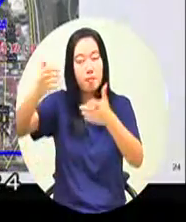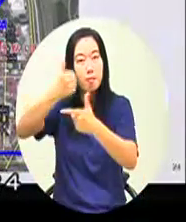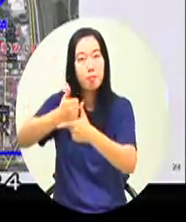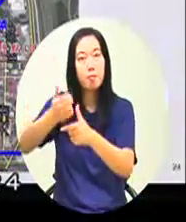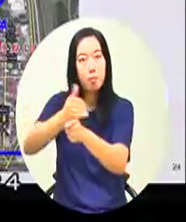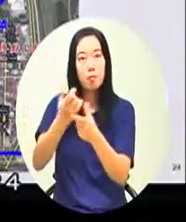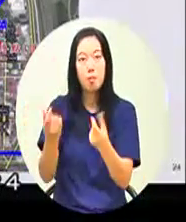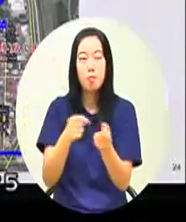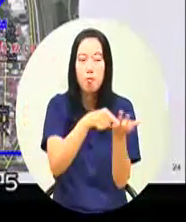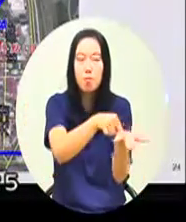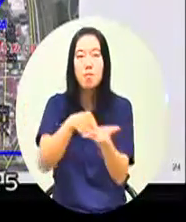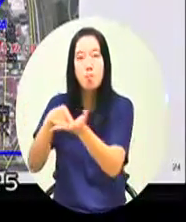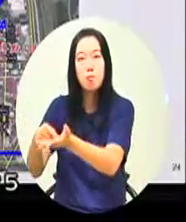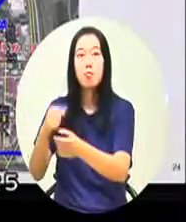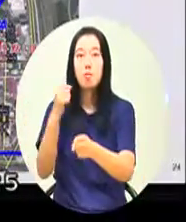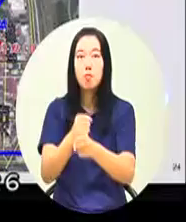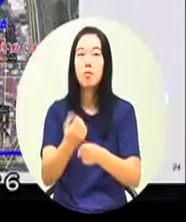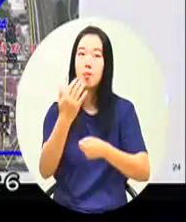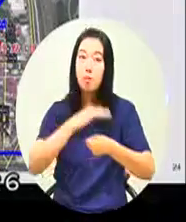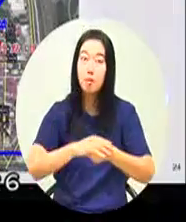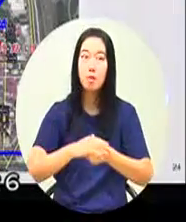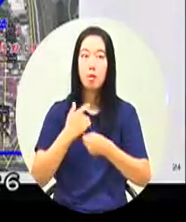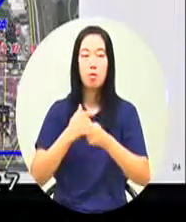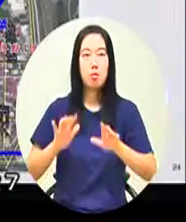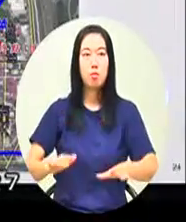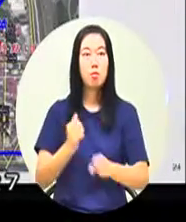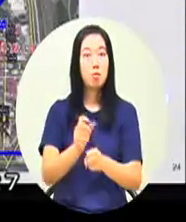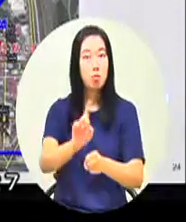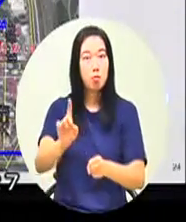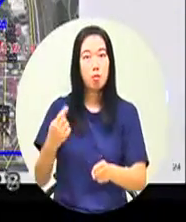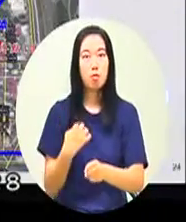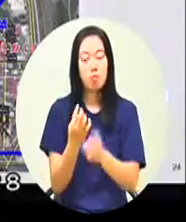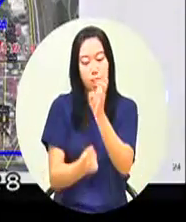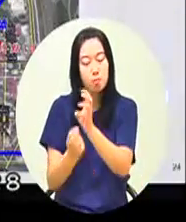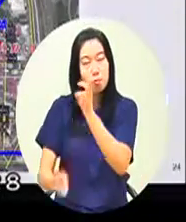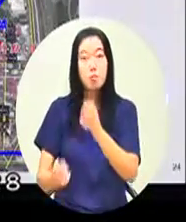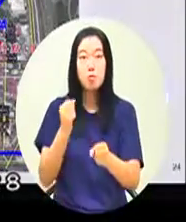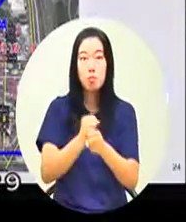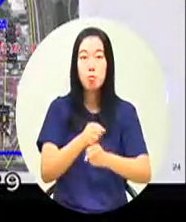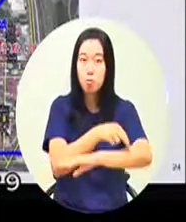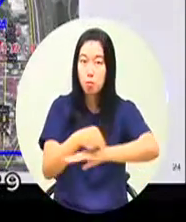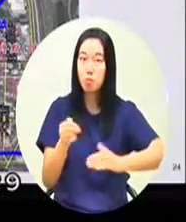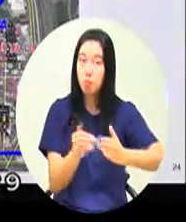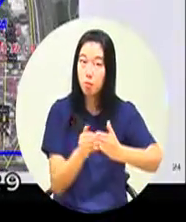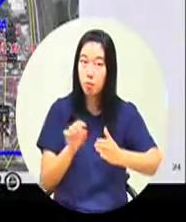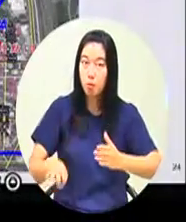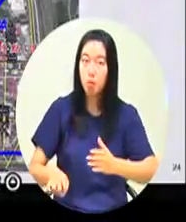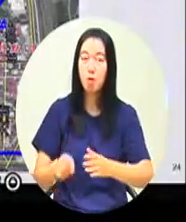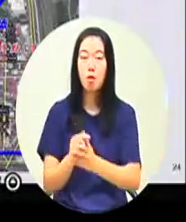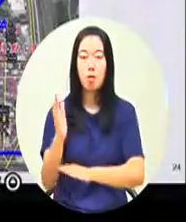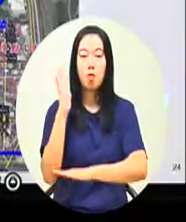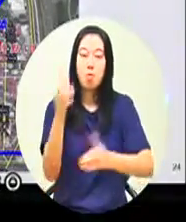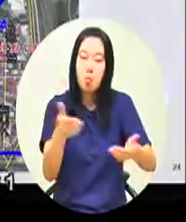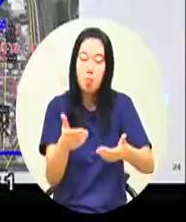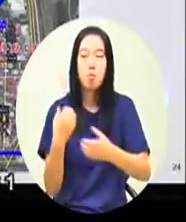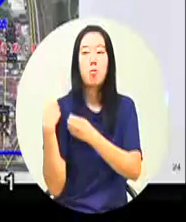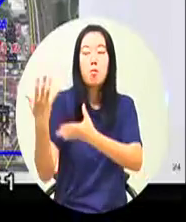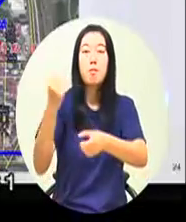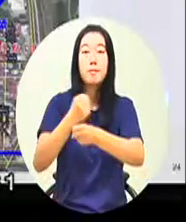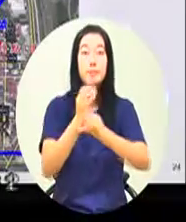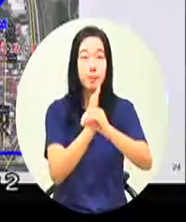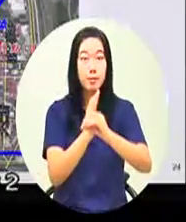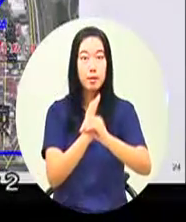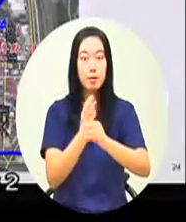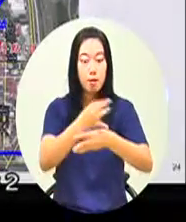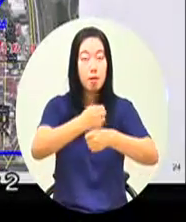是同步争取城乡风貌。那目前我们是做了这个细部设计，那工程目前是在发包当中。那二号排水的